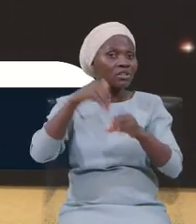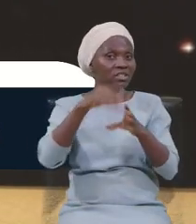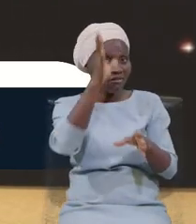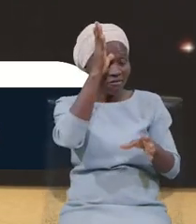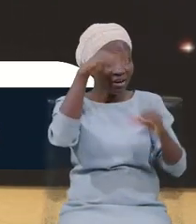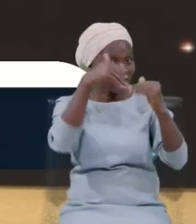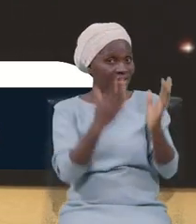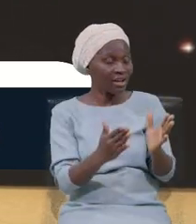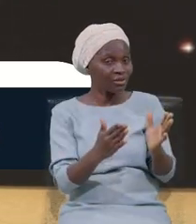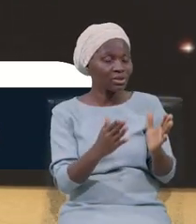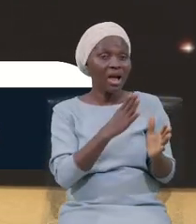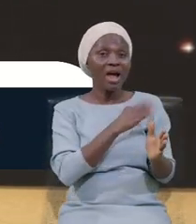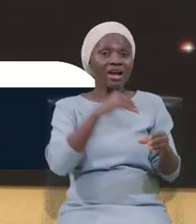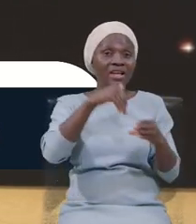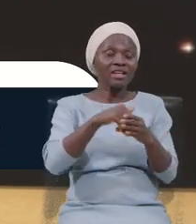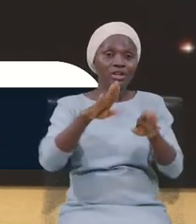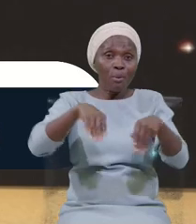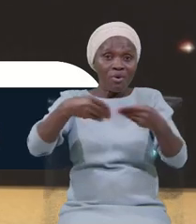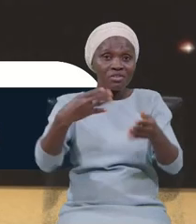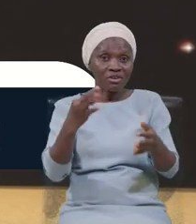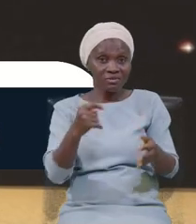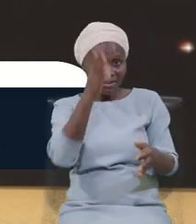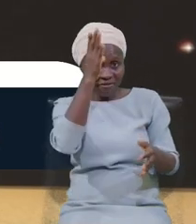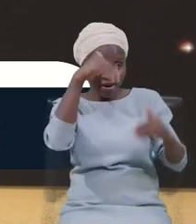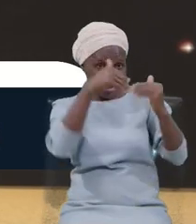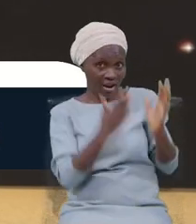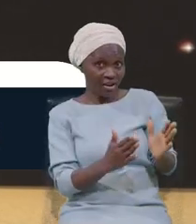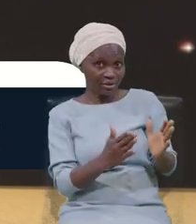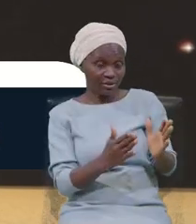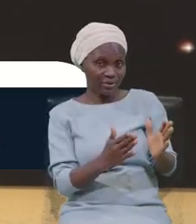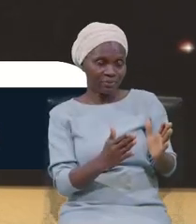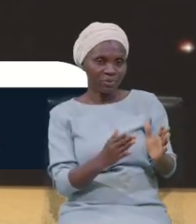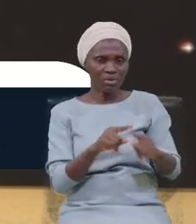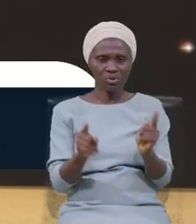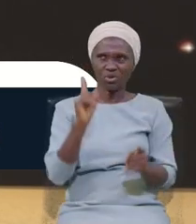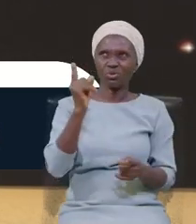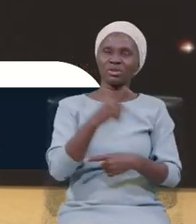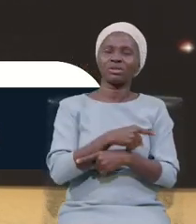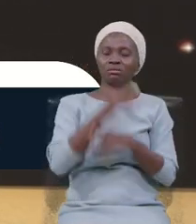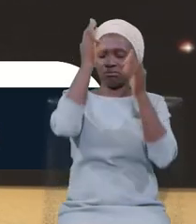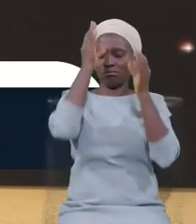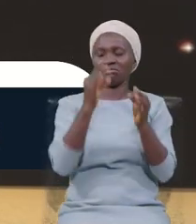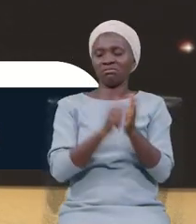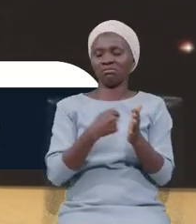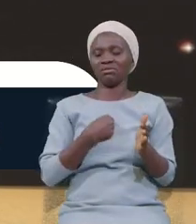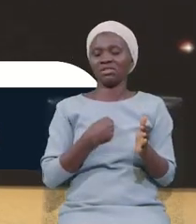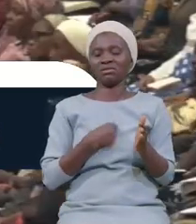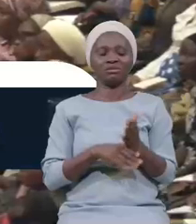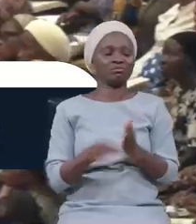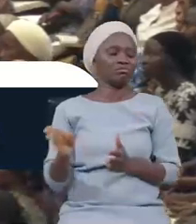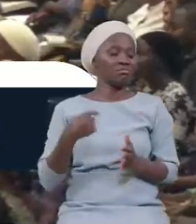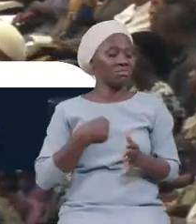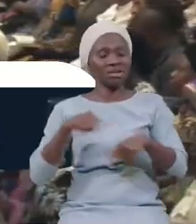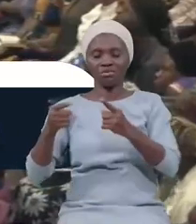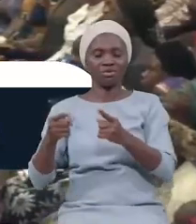les provisions de son père, avec les privilèges dans la maison de son père. Mais un jour, il s'est dit, je me lève,